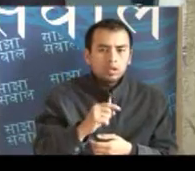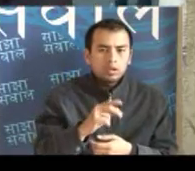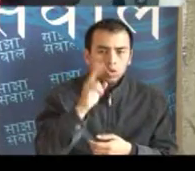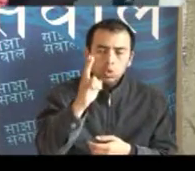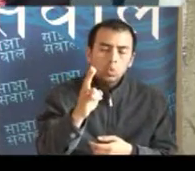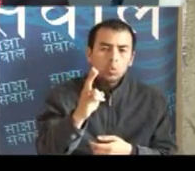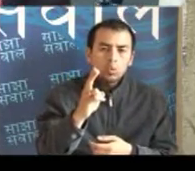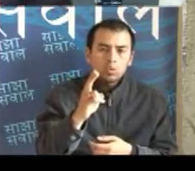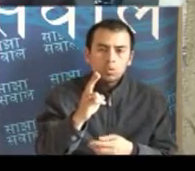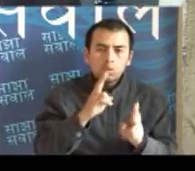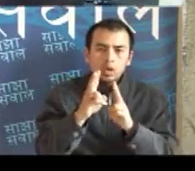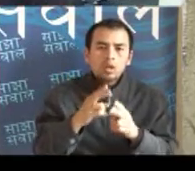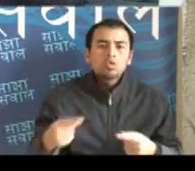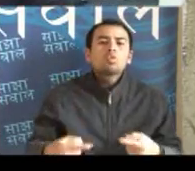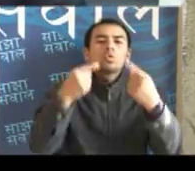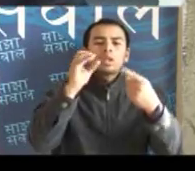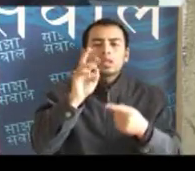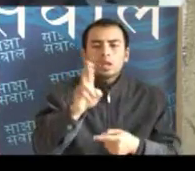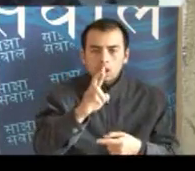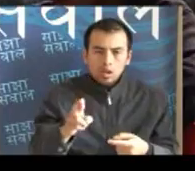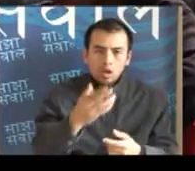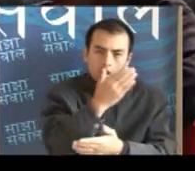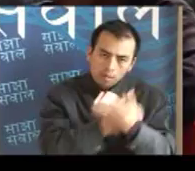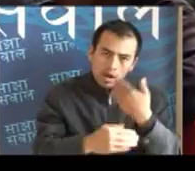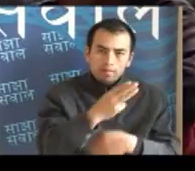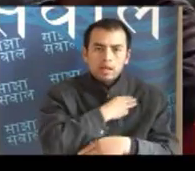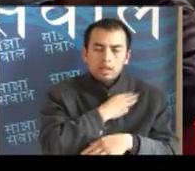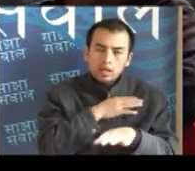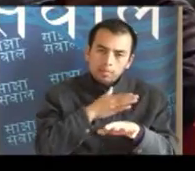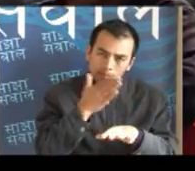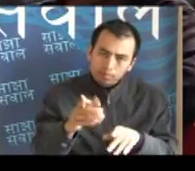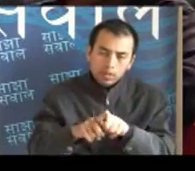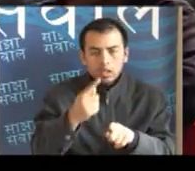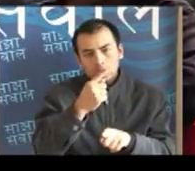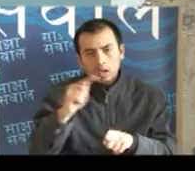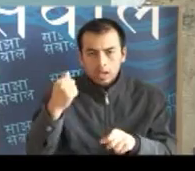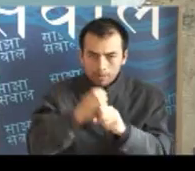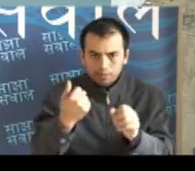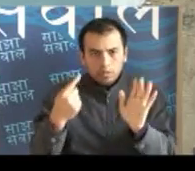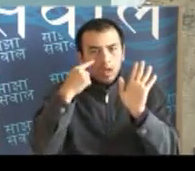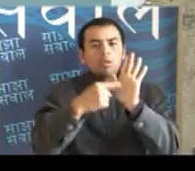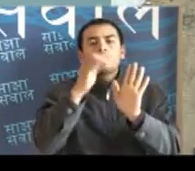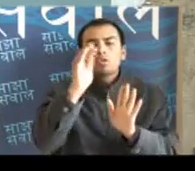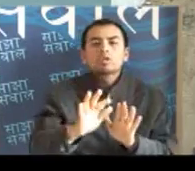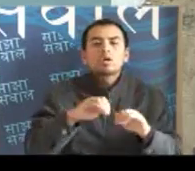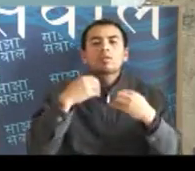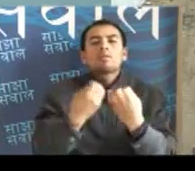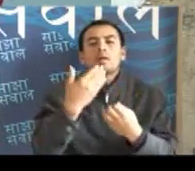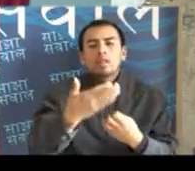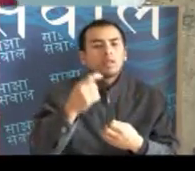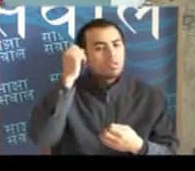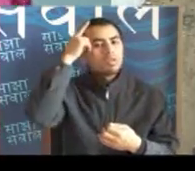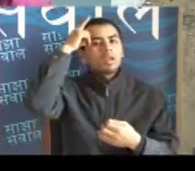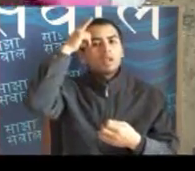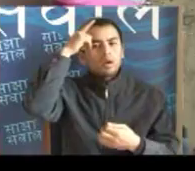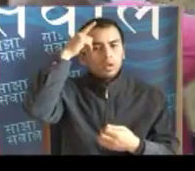त्यो खालकोलाई चाहिँ एउटा चुनौती दिँदै एउटा अपाङ्गता भएका व्यक्तिले पनि केही गर्न सक्छ भन्ने एउटा समाजलाई